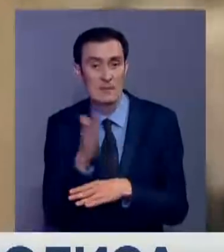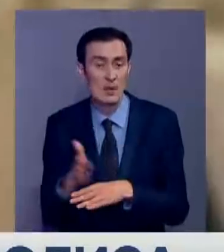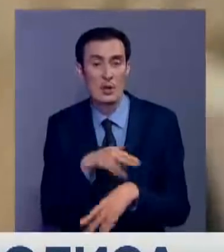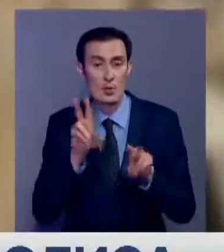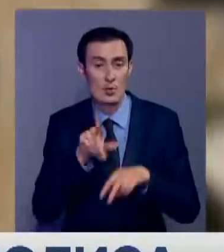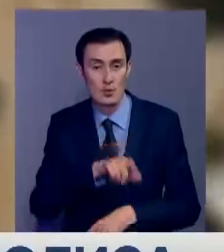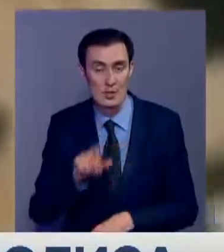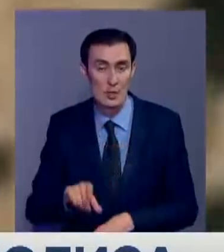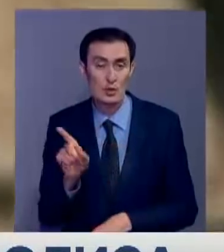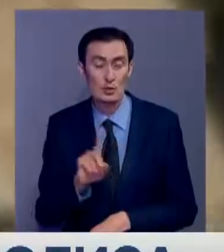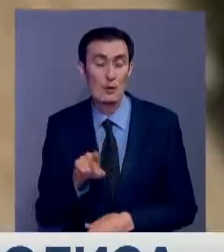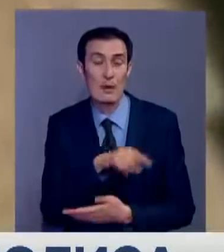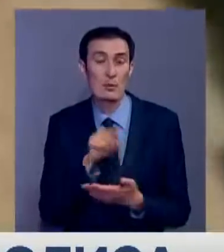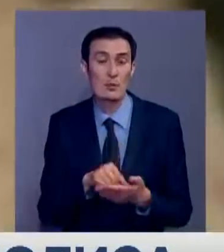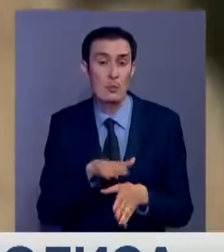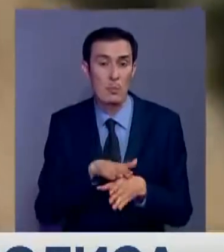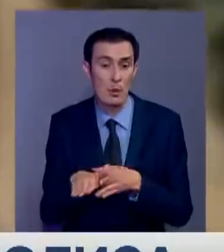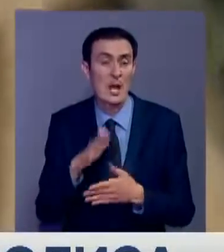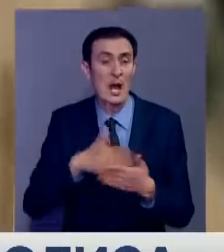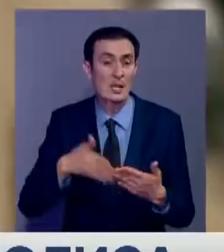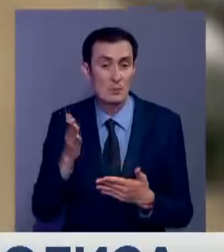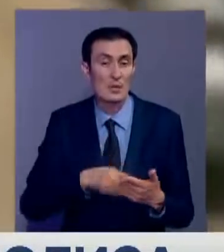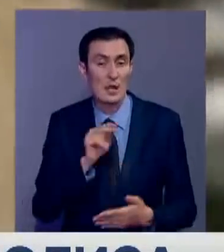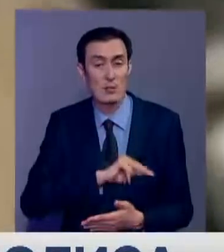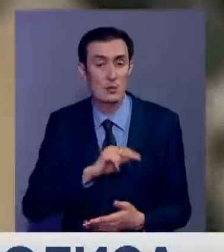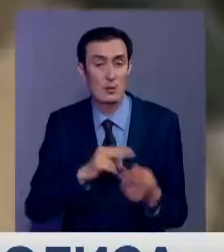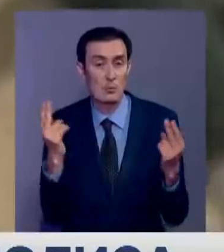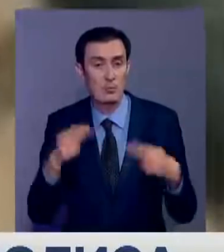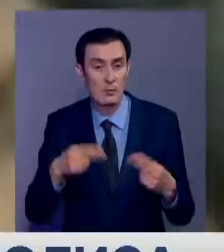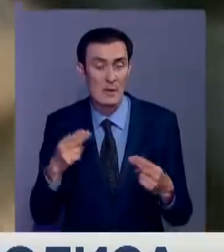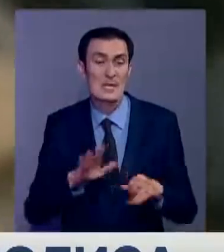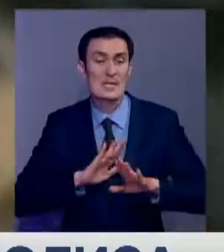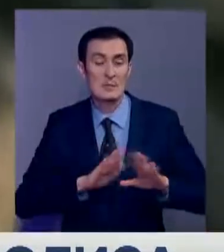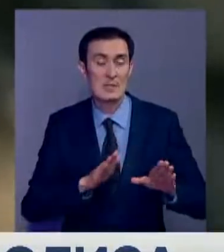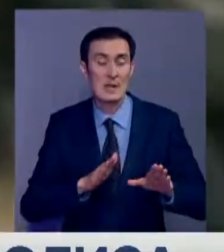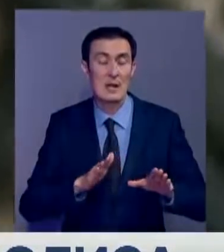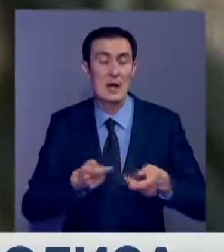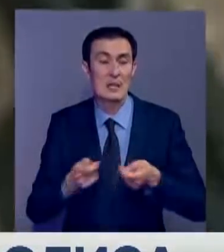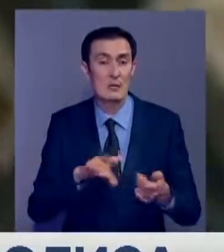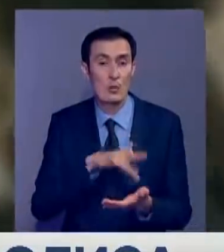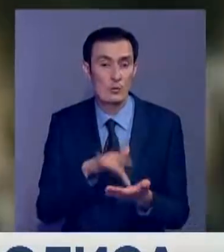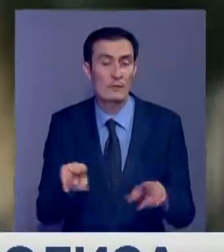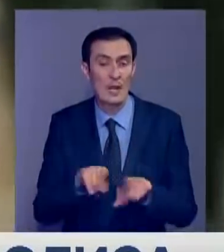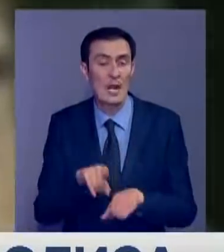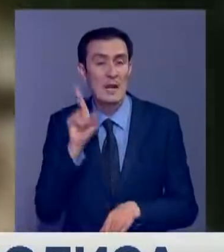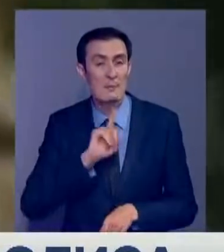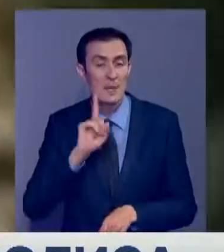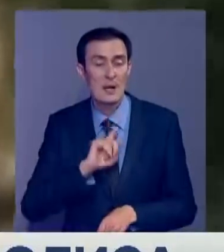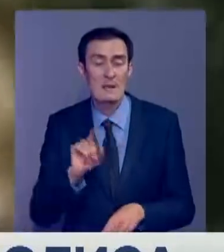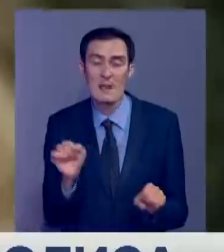проверять людей. Что же касается полной отмены работы пропускных пунктов, заместитель акима города назвал такую меру